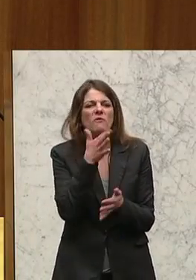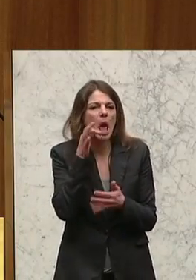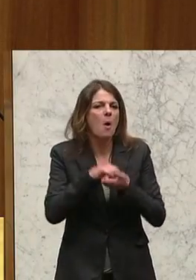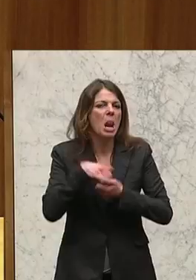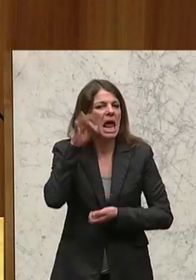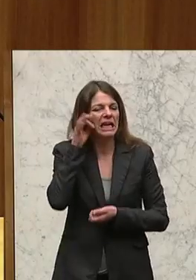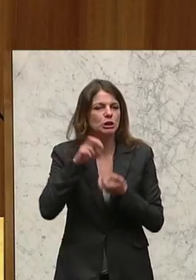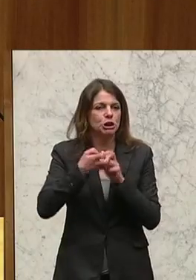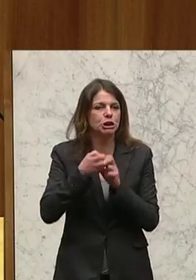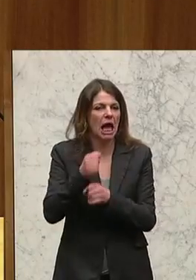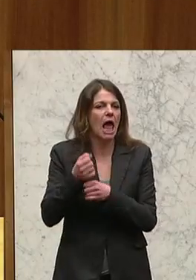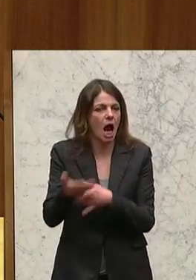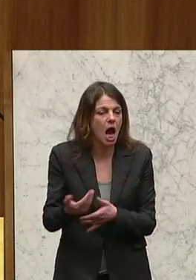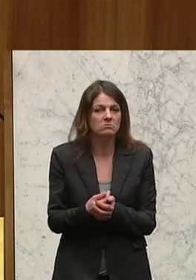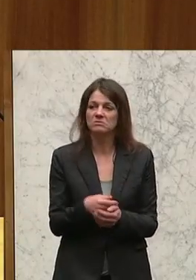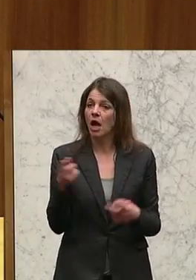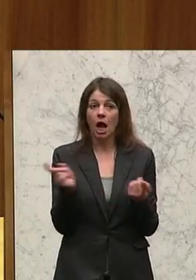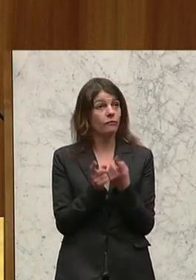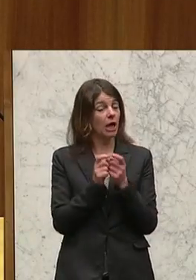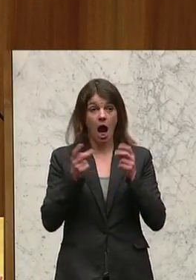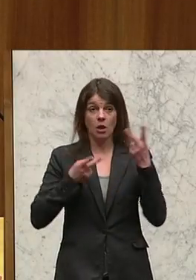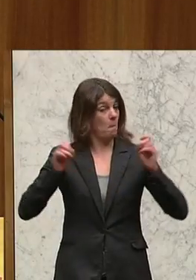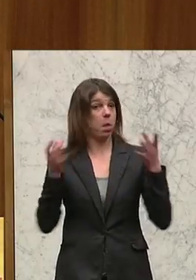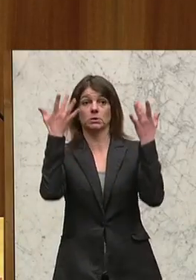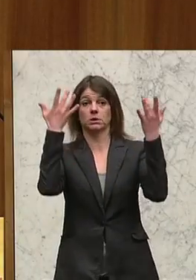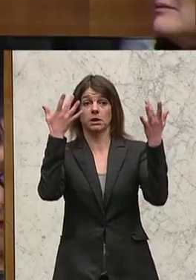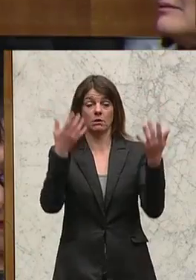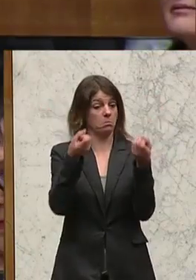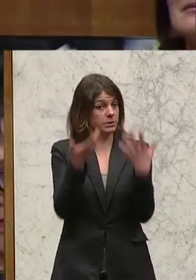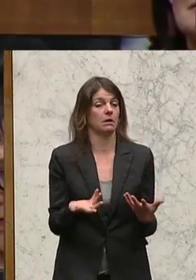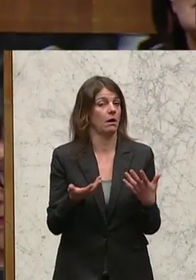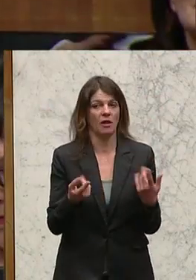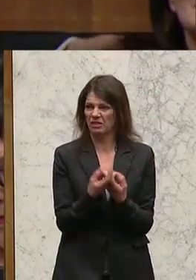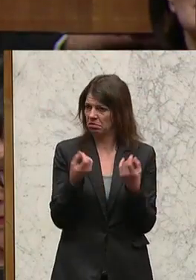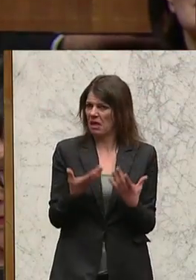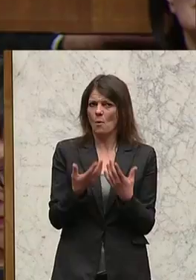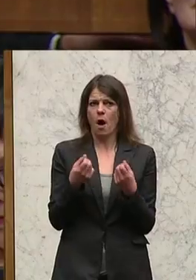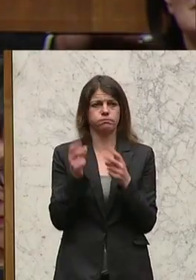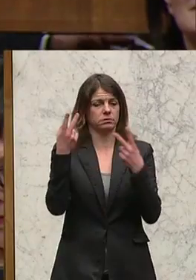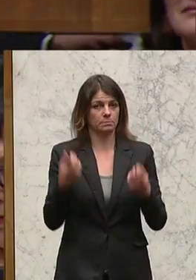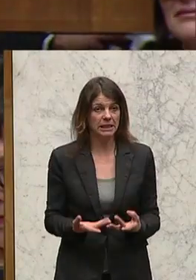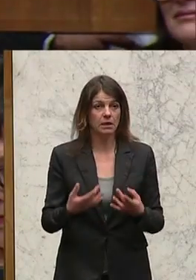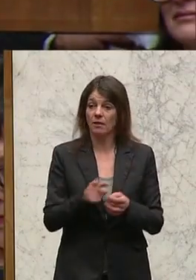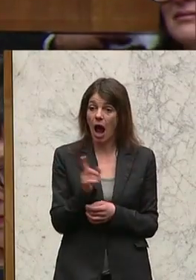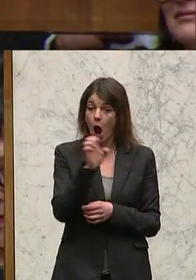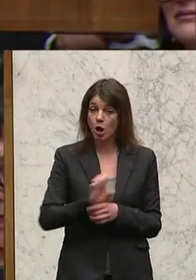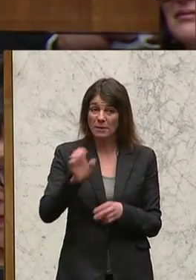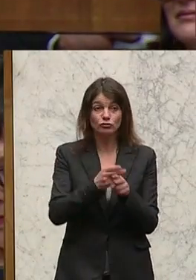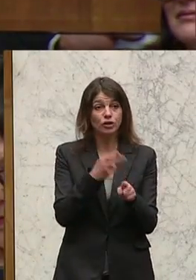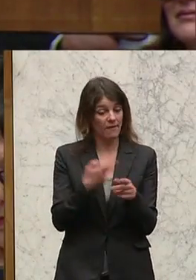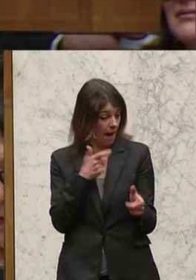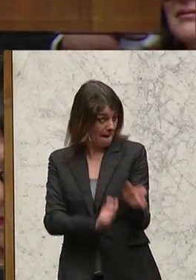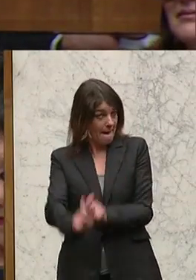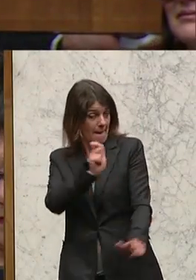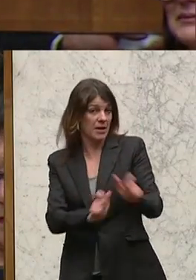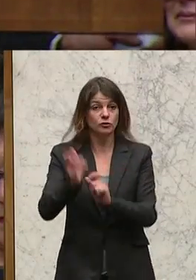Kollegin Steinacker, dass das wie ein Naturereignis über Europa hereingebrochen ist. Nein, es hat europäische Staaten gegeben, die sich dagegen gewehrt